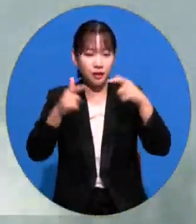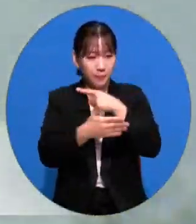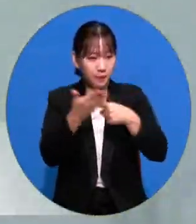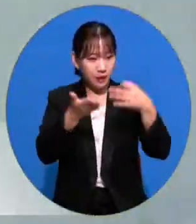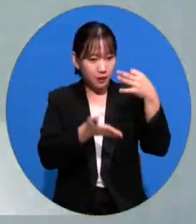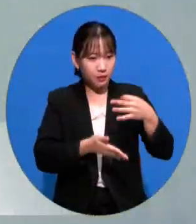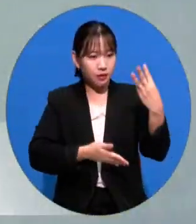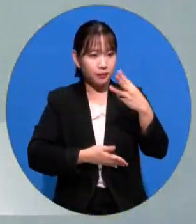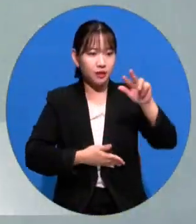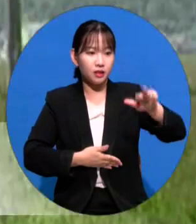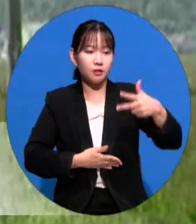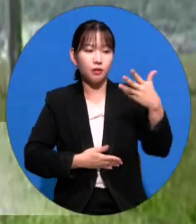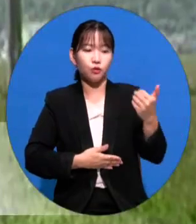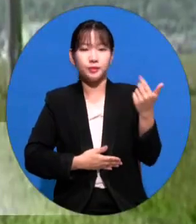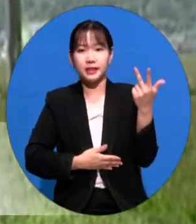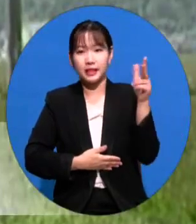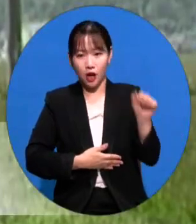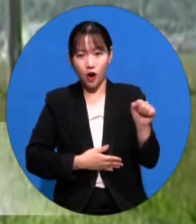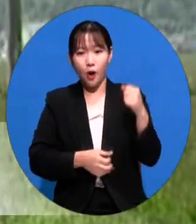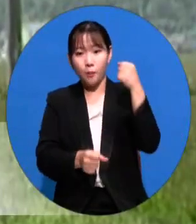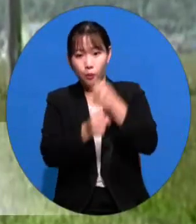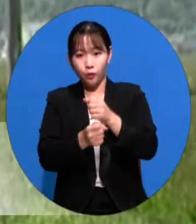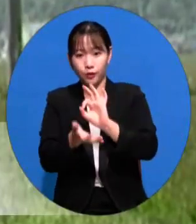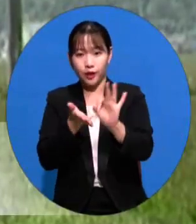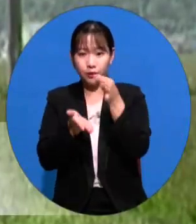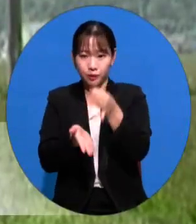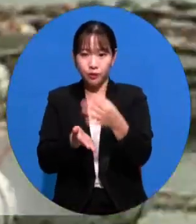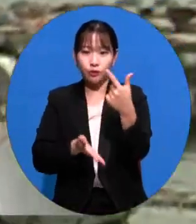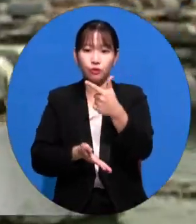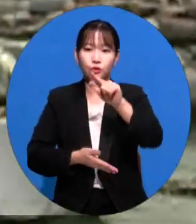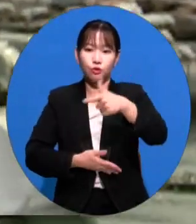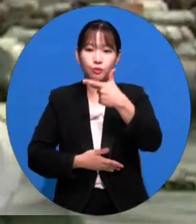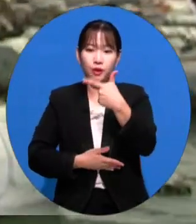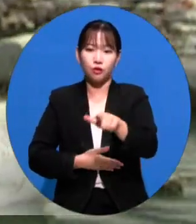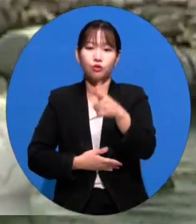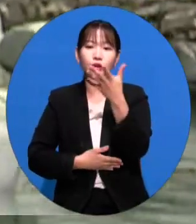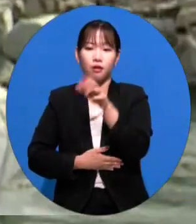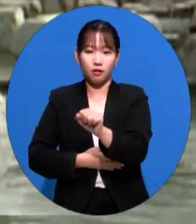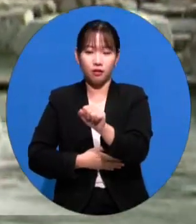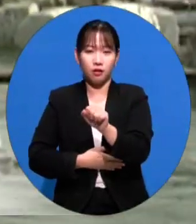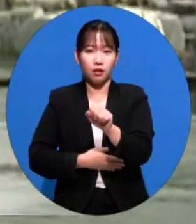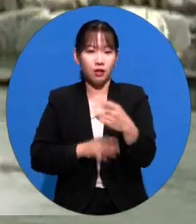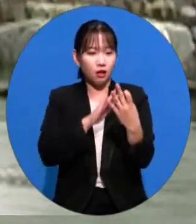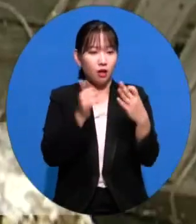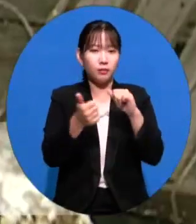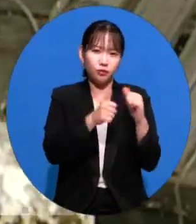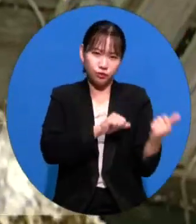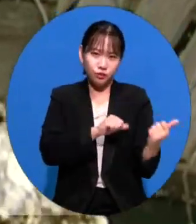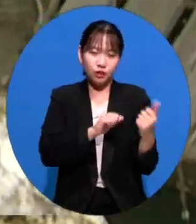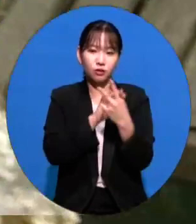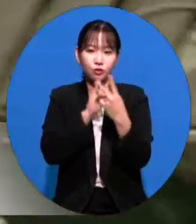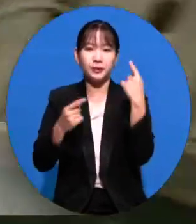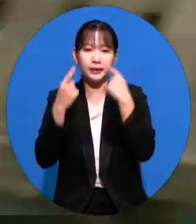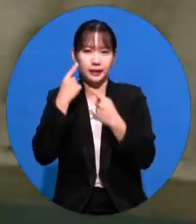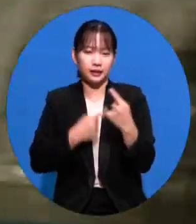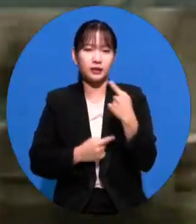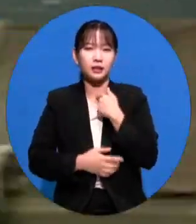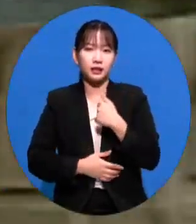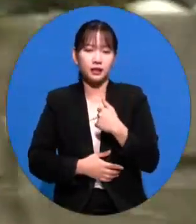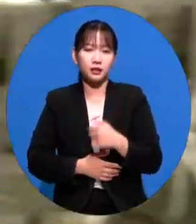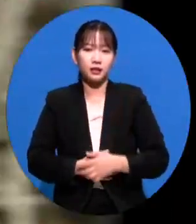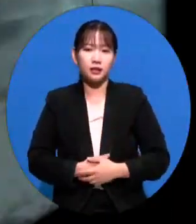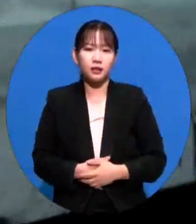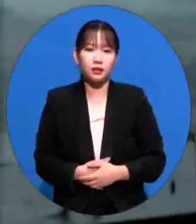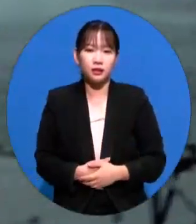피해액은 3,797억 원, 복구에 들어간 금액은 6,606억 원, 14명이 사망했고 2명이 부상을